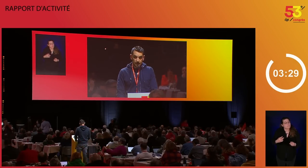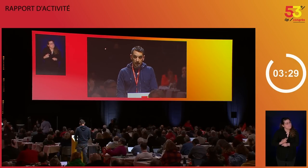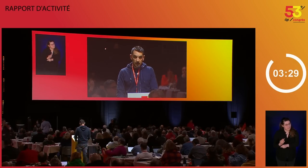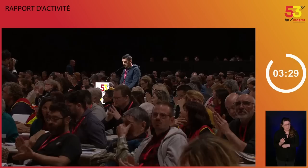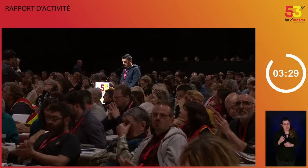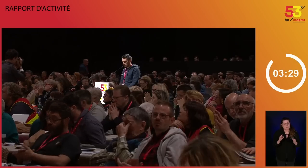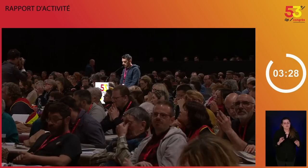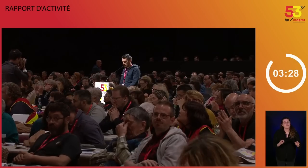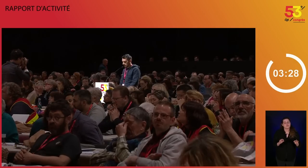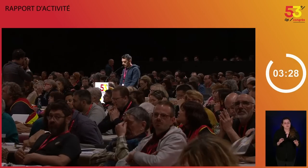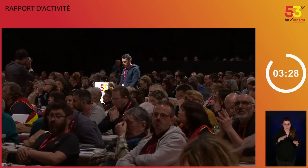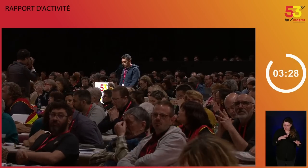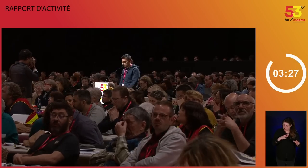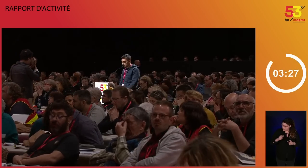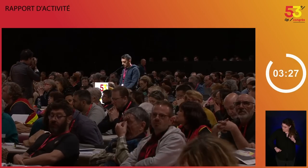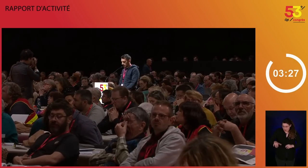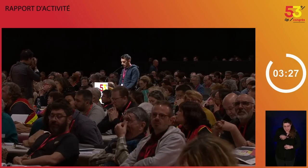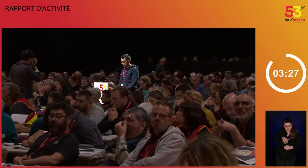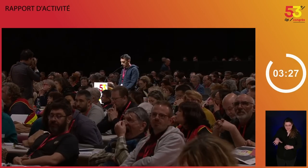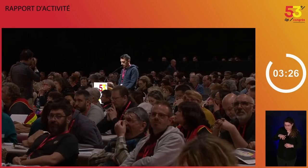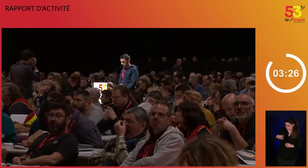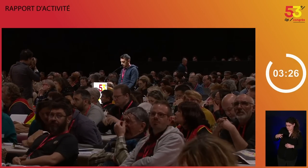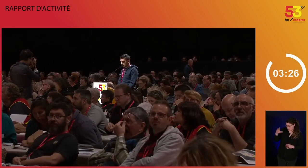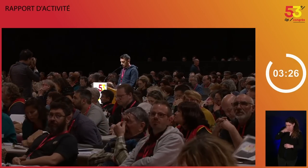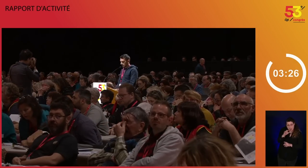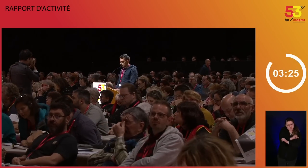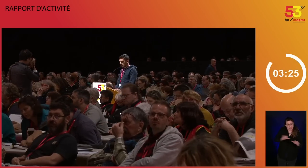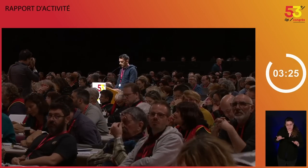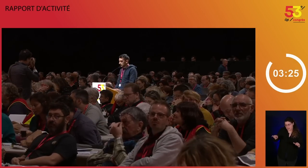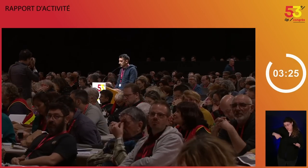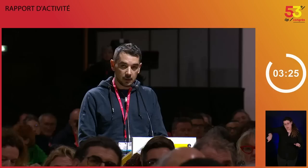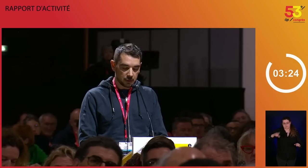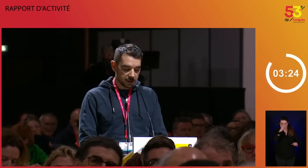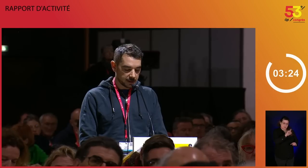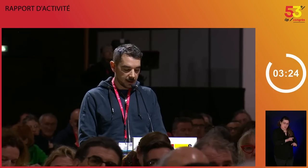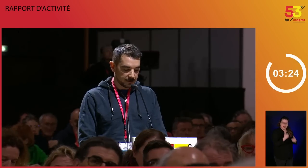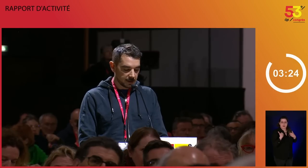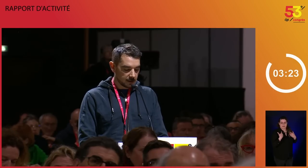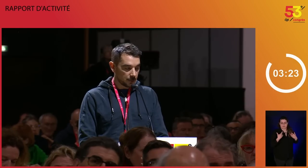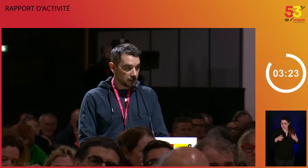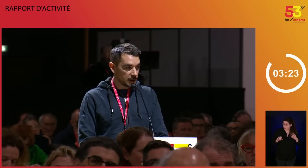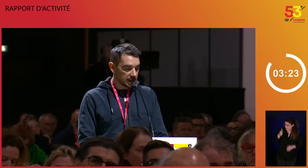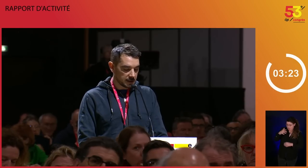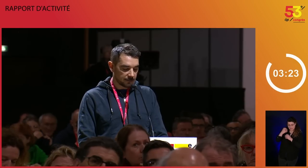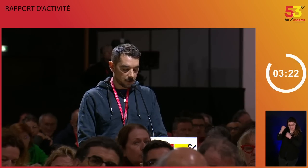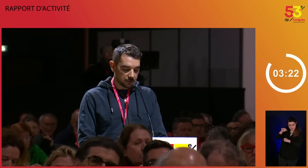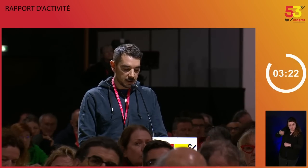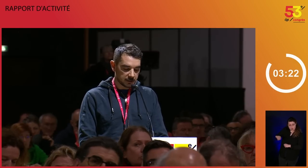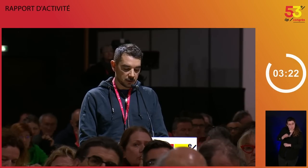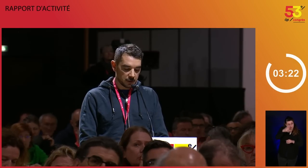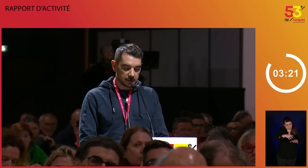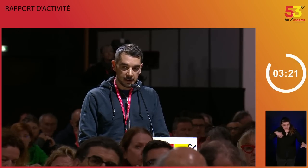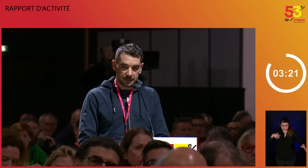bagarre avec des collègues vraiment que j'oublierai pas, qui nous oublient pas non plus parce que c'était leur première grève, leur première manif, leur